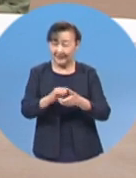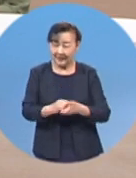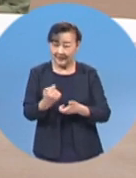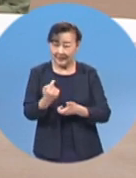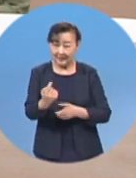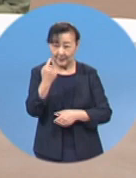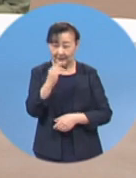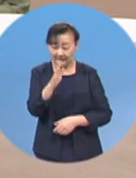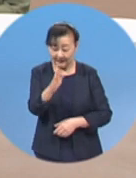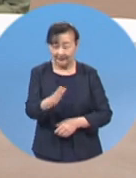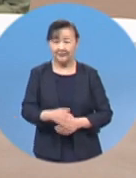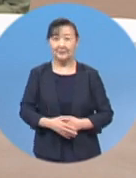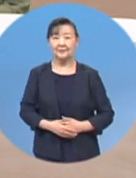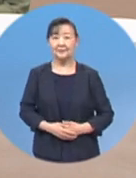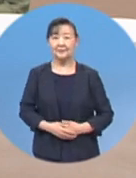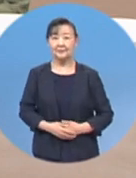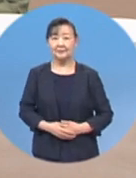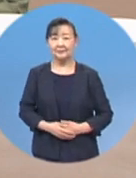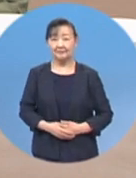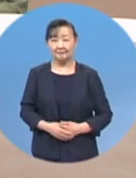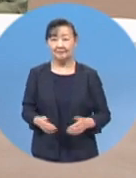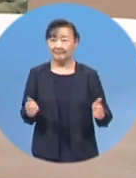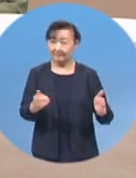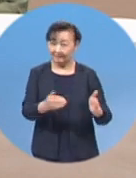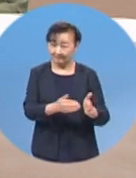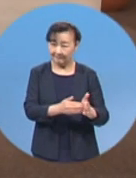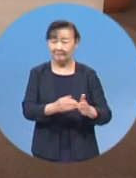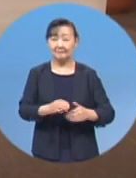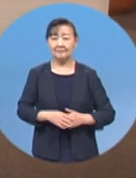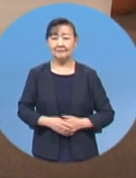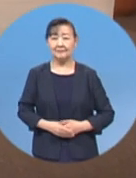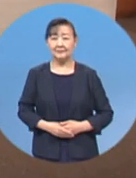ってみてくださいね。以上、特集でした。